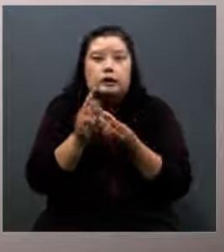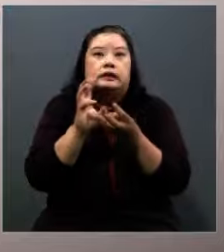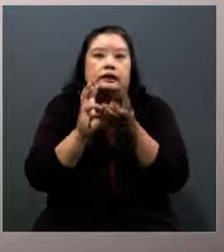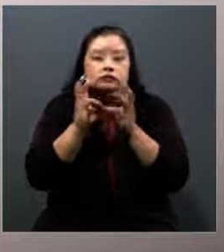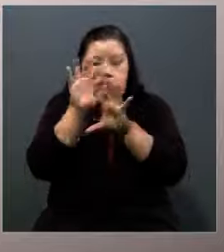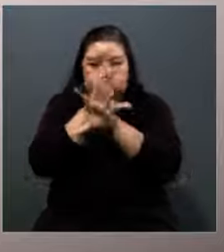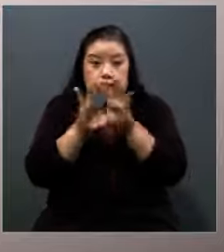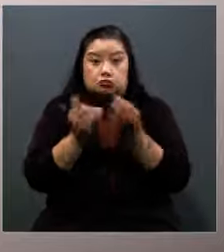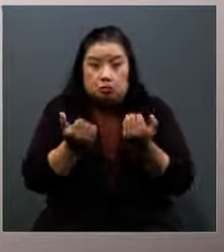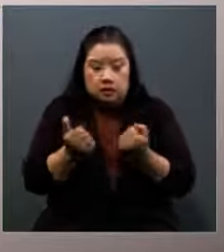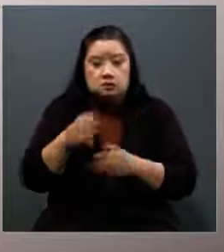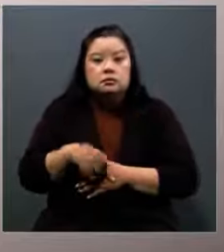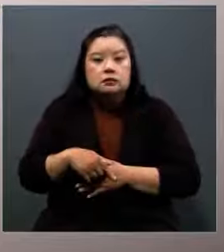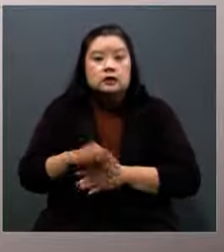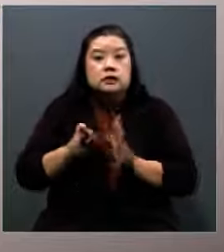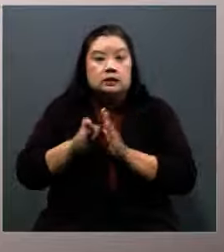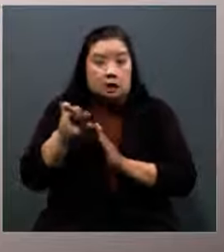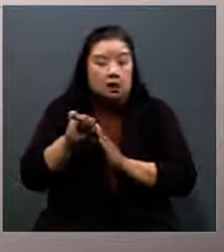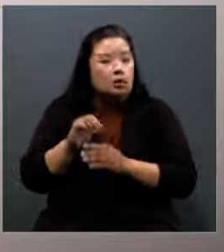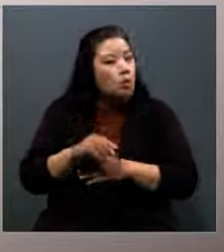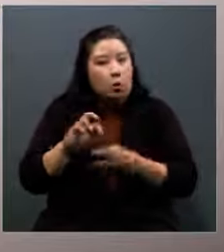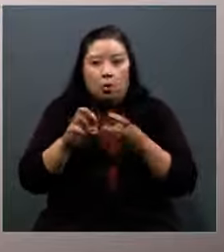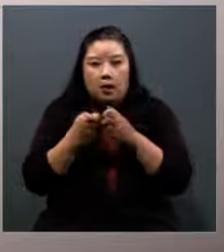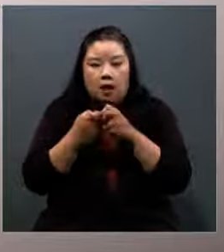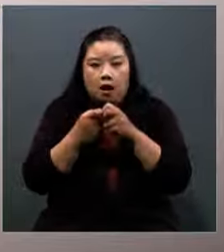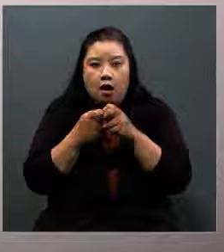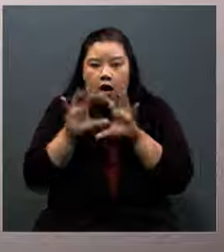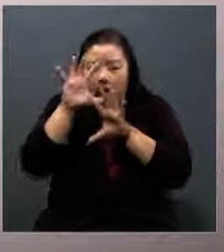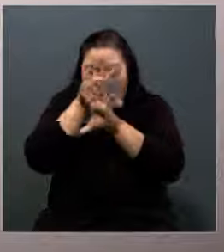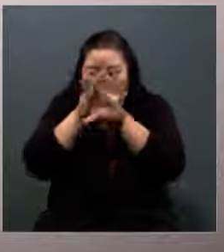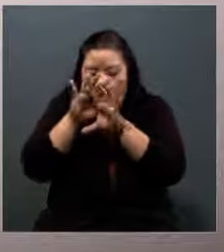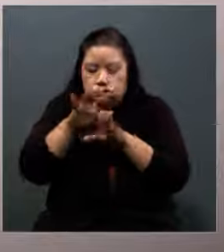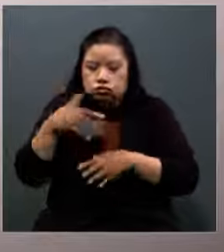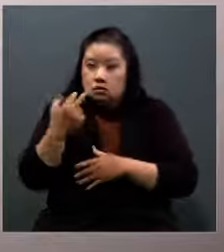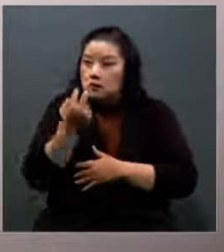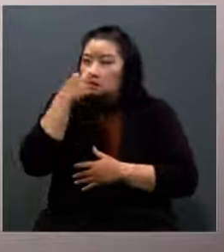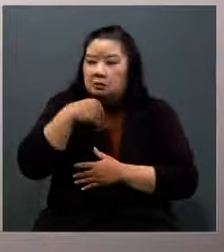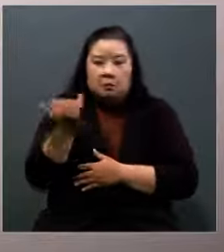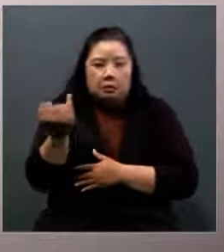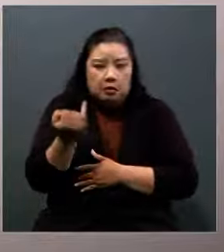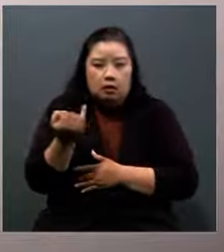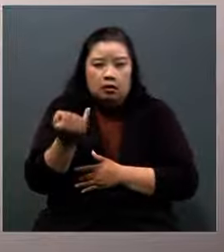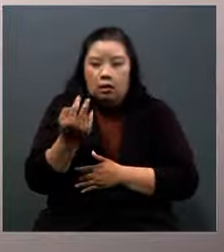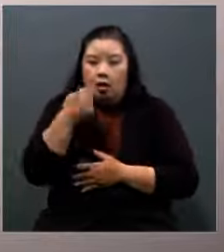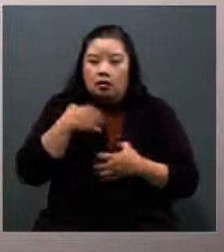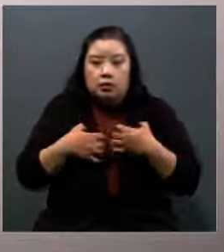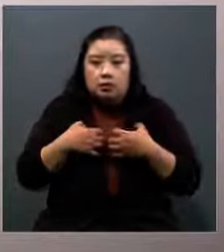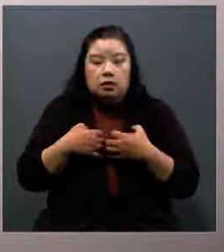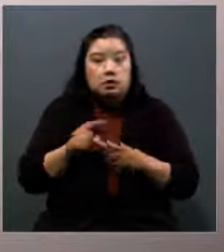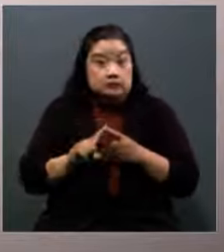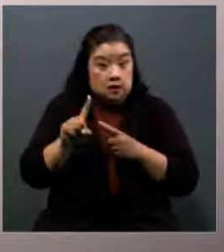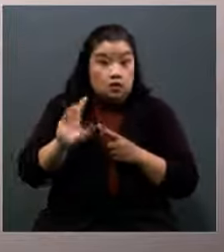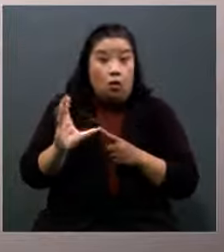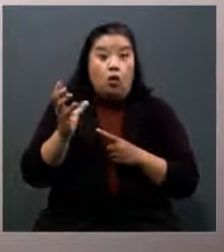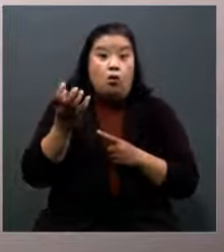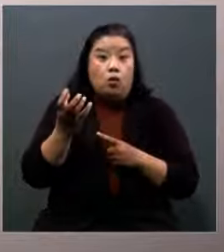สูงสุดอันดับ1ของโลกเลยนะเรื่องคุณภาพอากาศที่ไม่ดีนะที่ไม่ดีนะต่อเนื่องมาแล้วถ้าหากว่าฝุ่น PM 2.5 เนี่ย